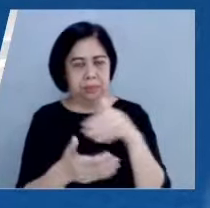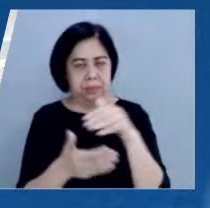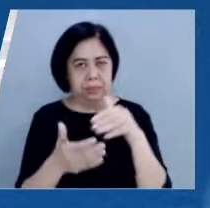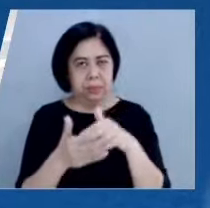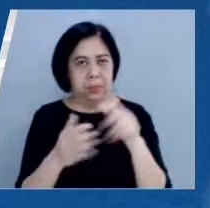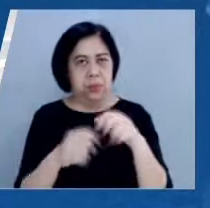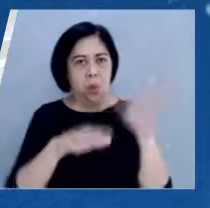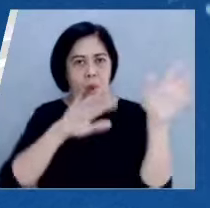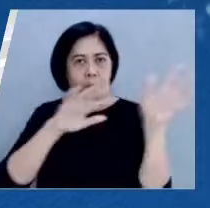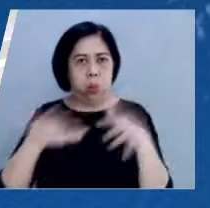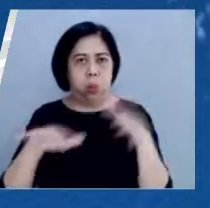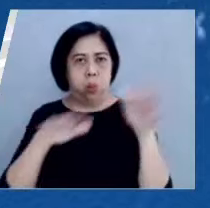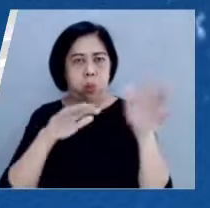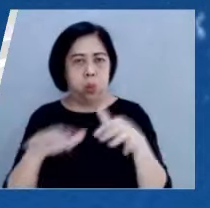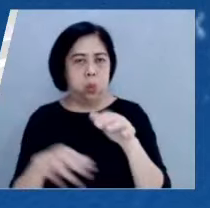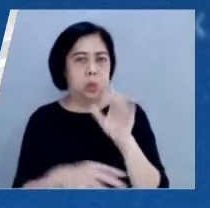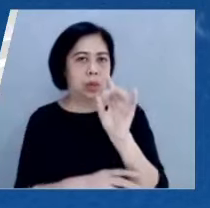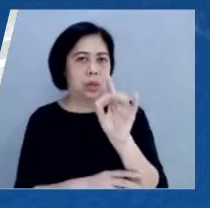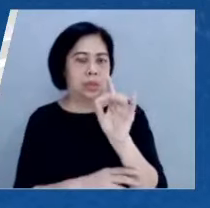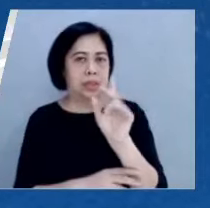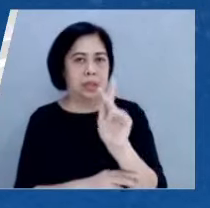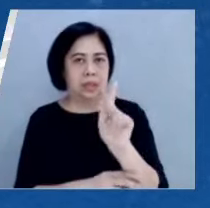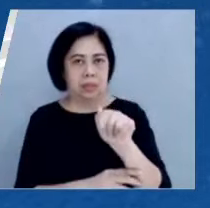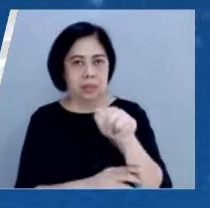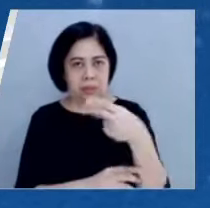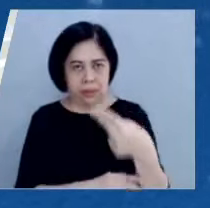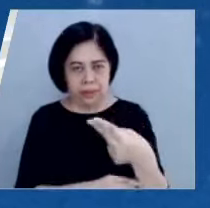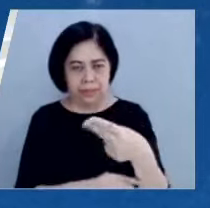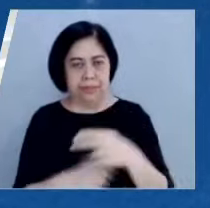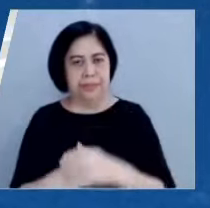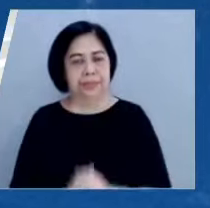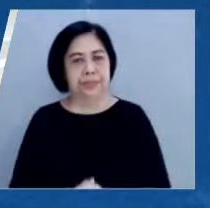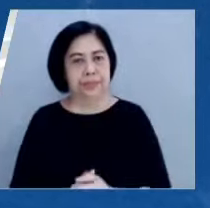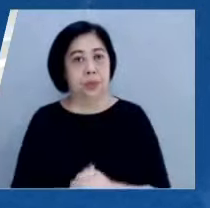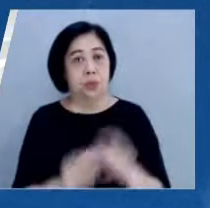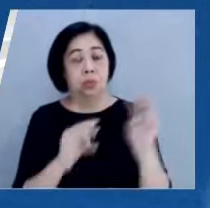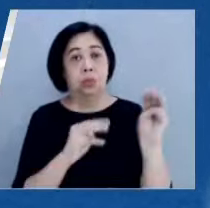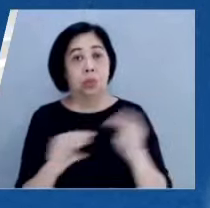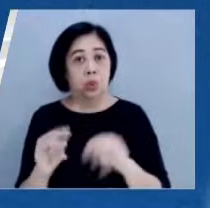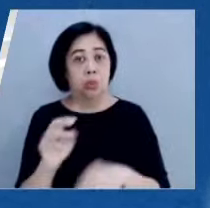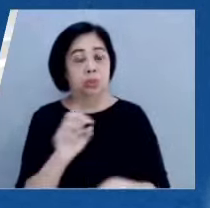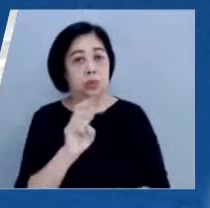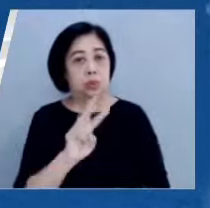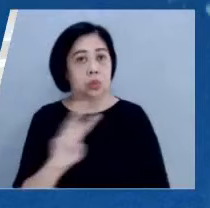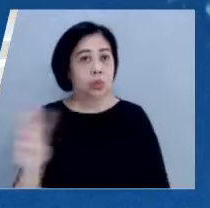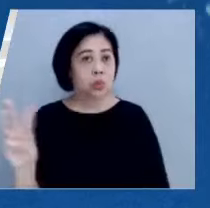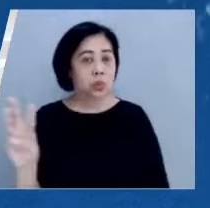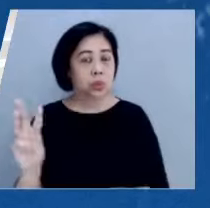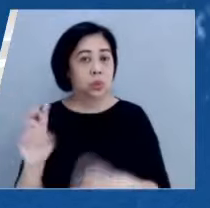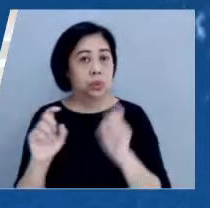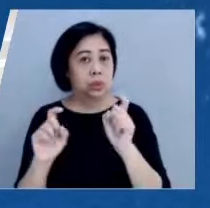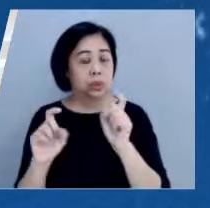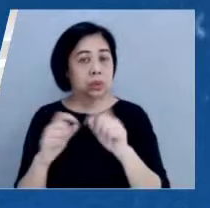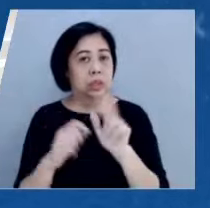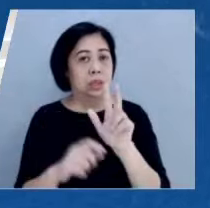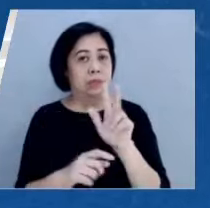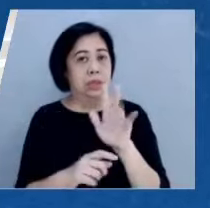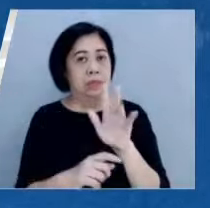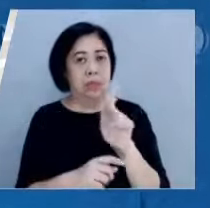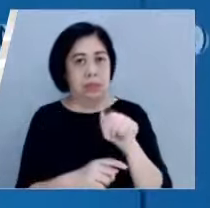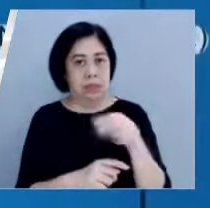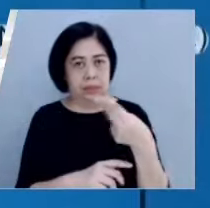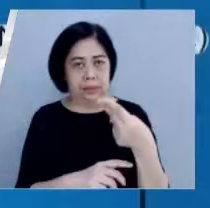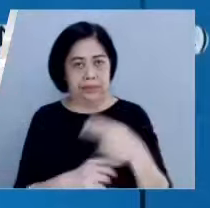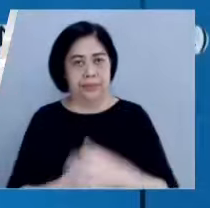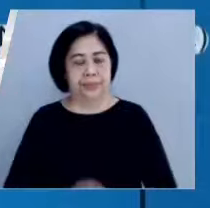bugsong aabot sa 80 kilometers per hour. Tumagalaw ito westward sa bilis na 35 kilometers per hour.